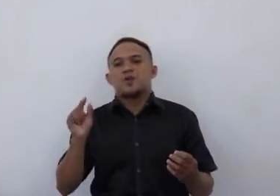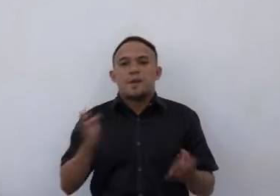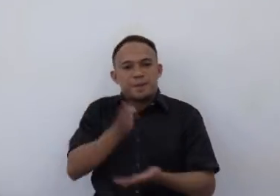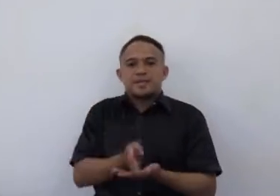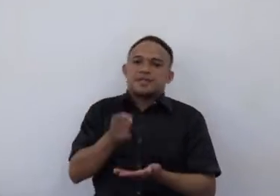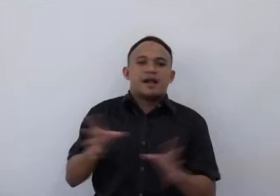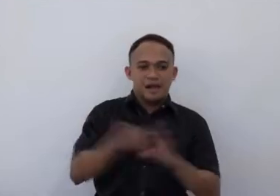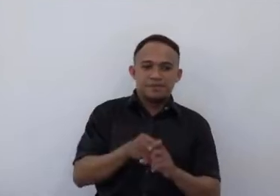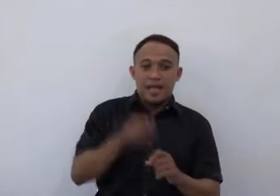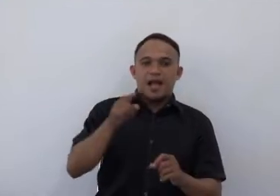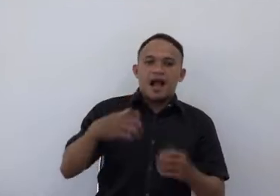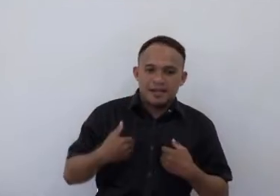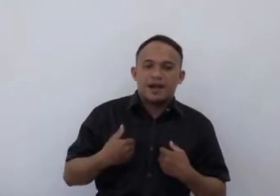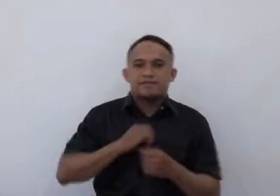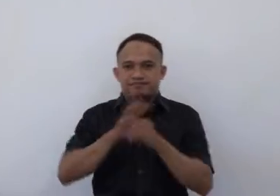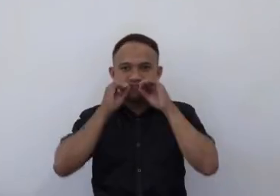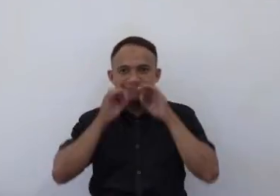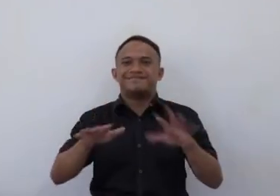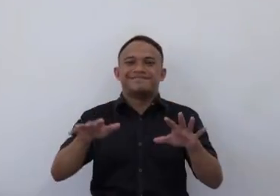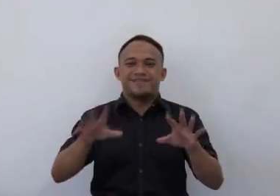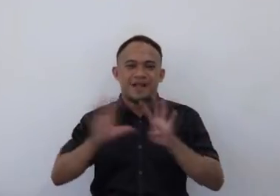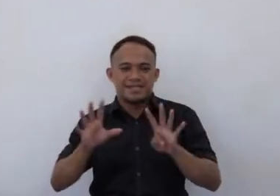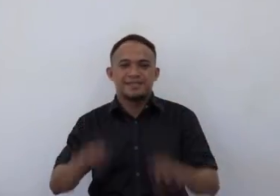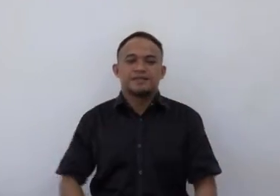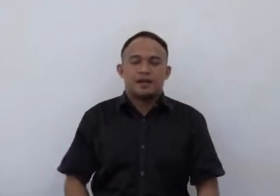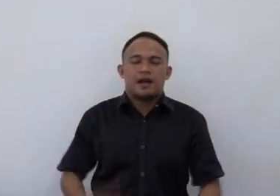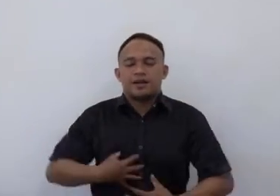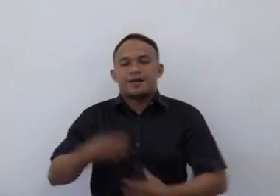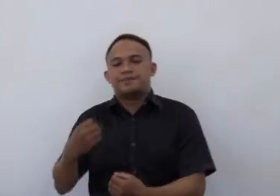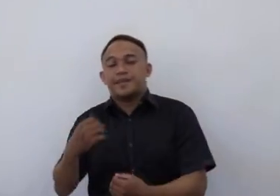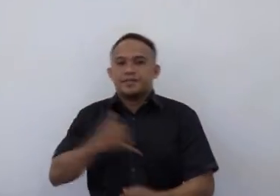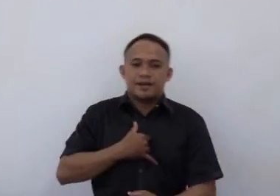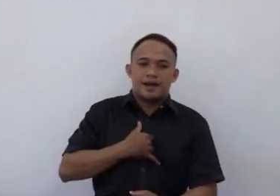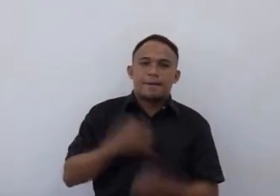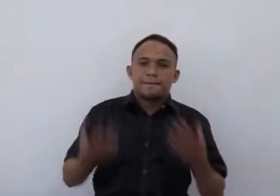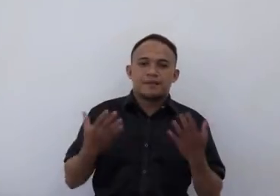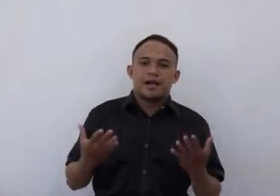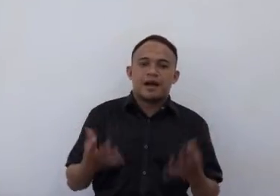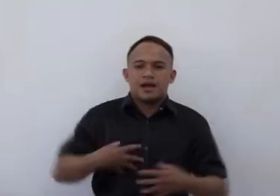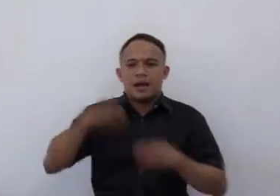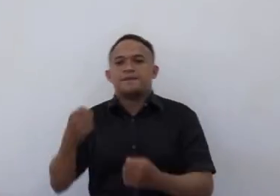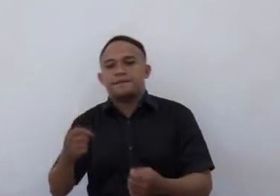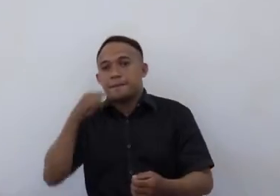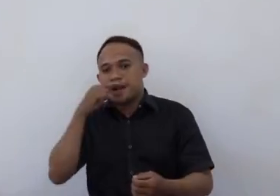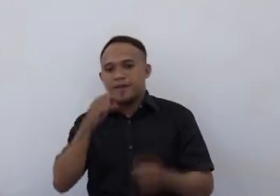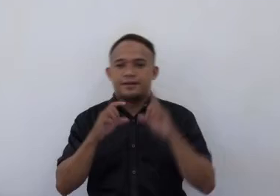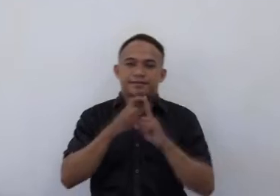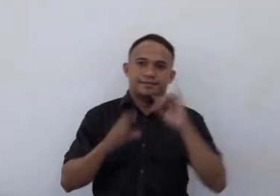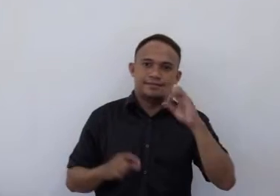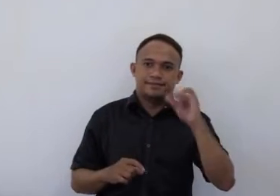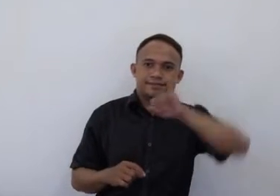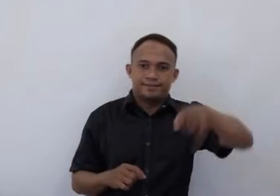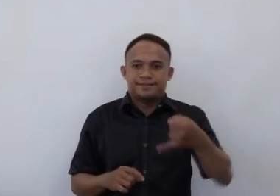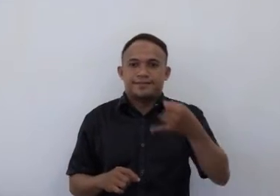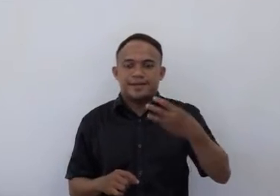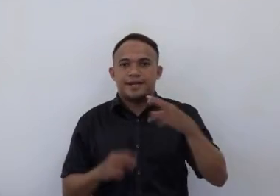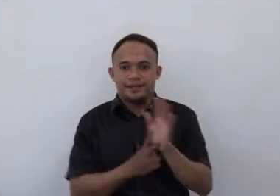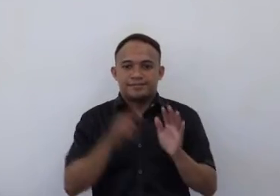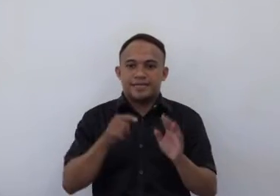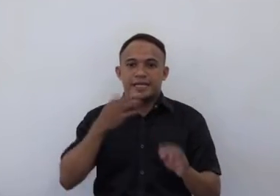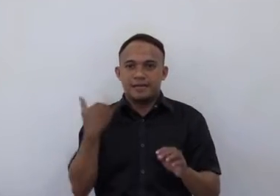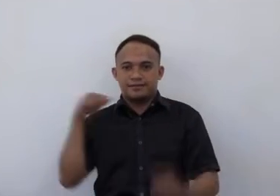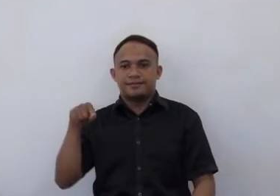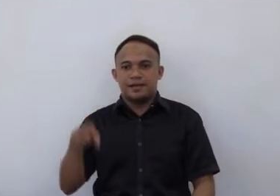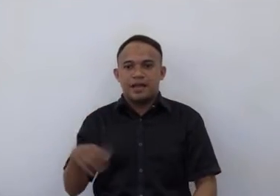pandemi COVID-19. Harapan saya, sebagaimana harapan dari Pak Dirjen tadi, agar